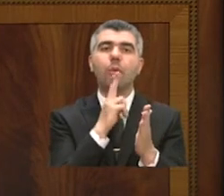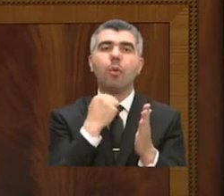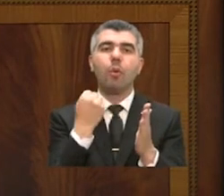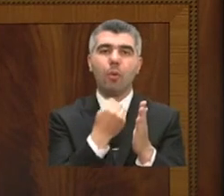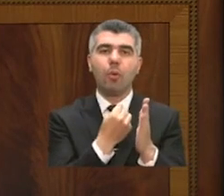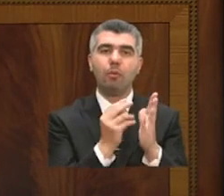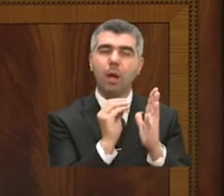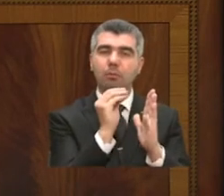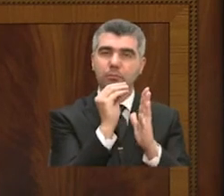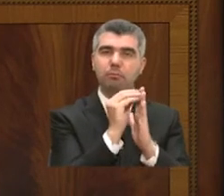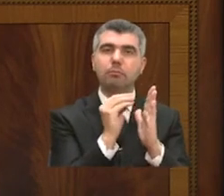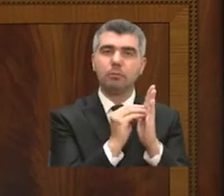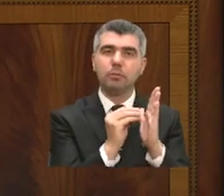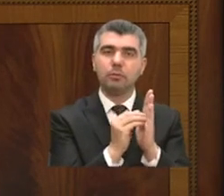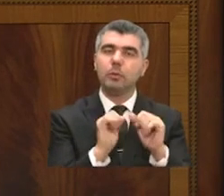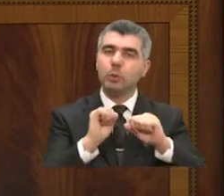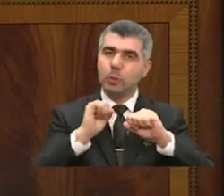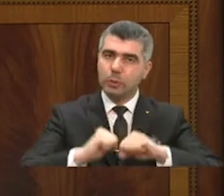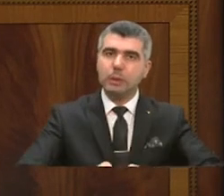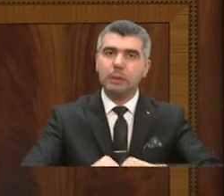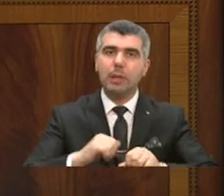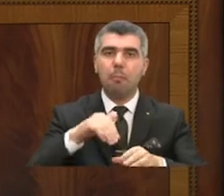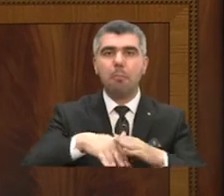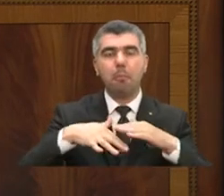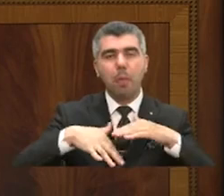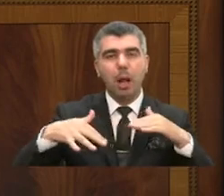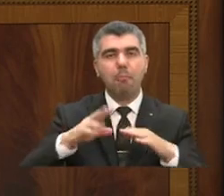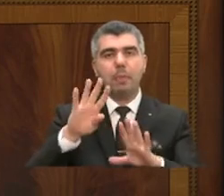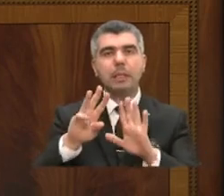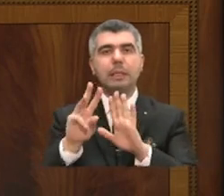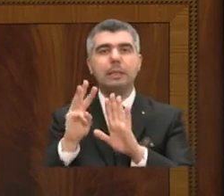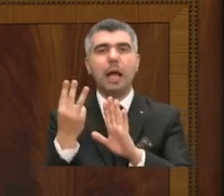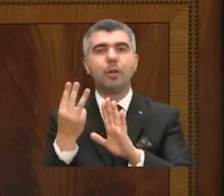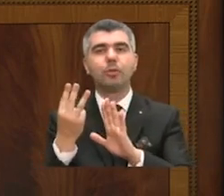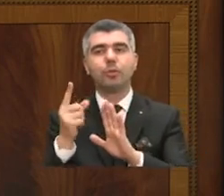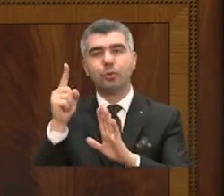حظي بثقتكم هنا يوم 13 أكتوبر،